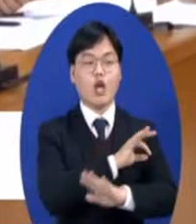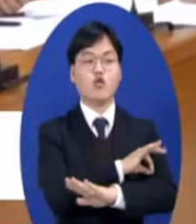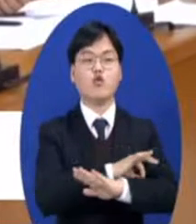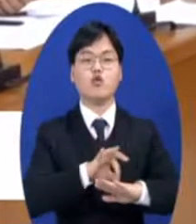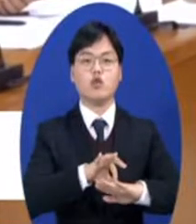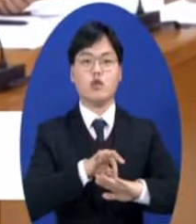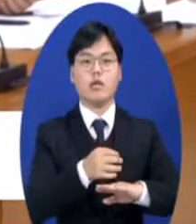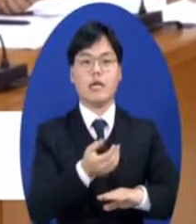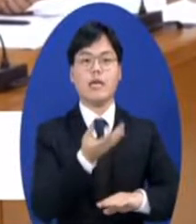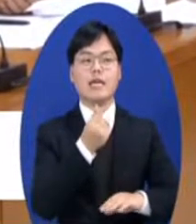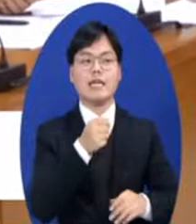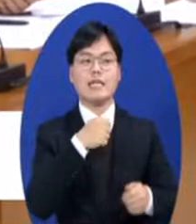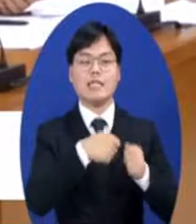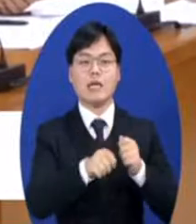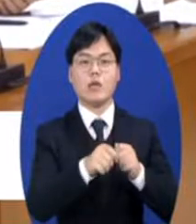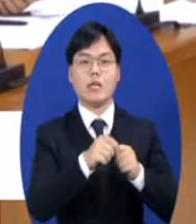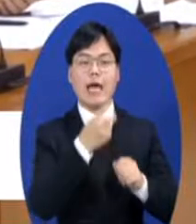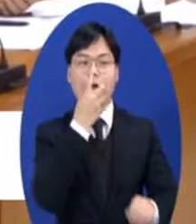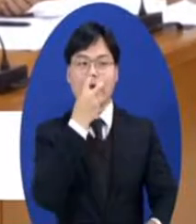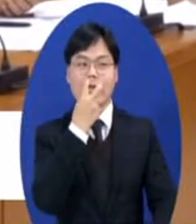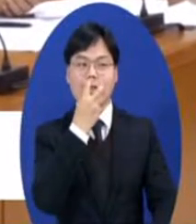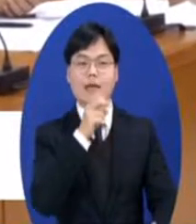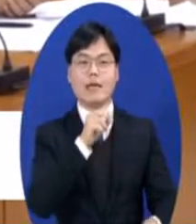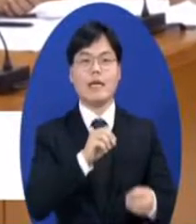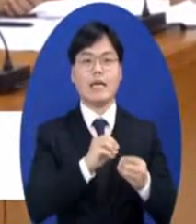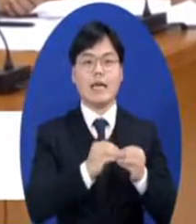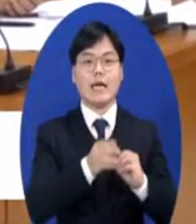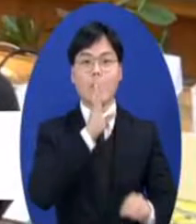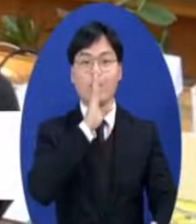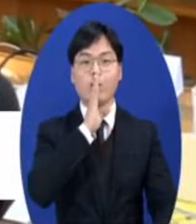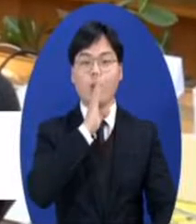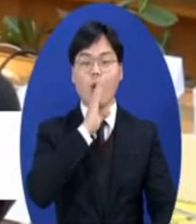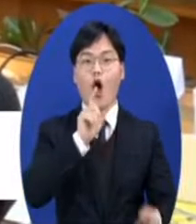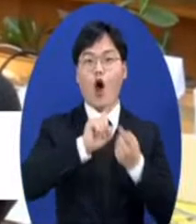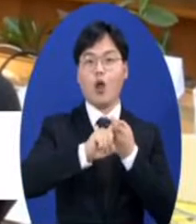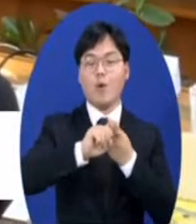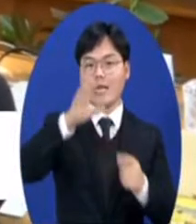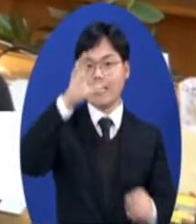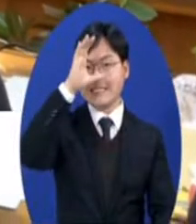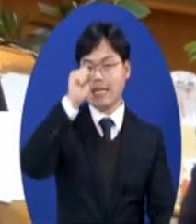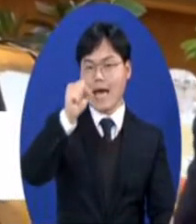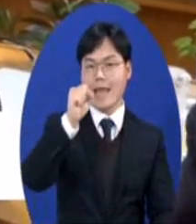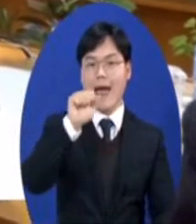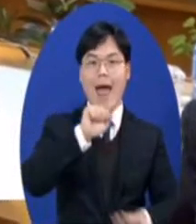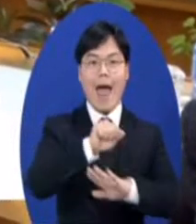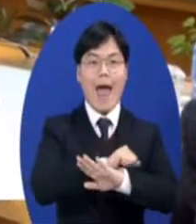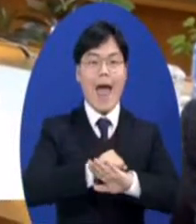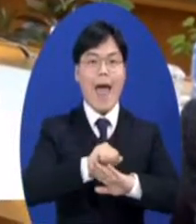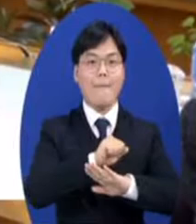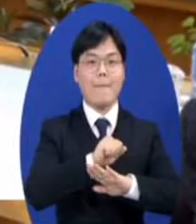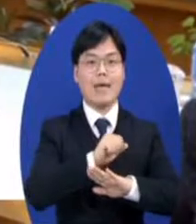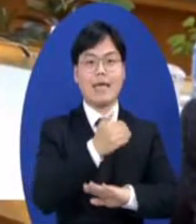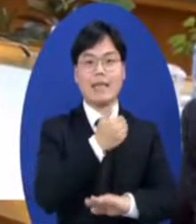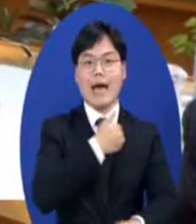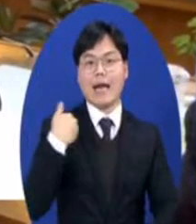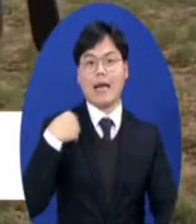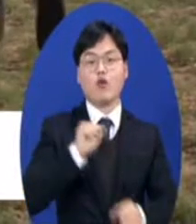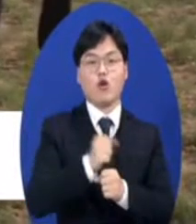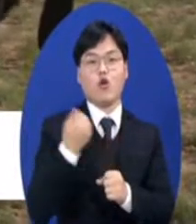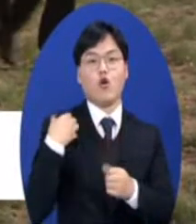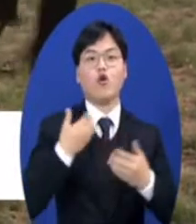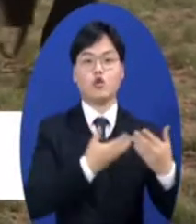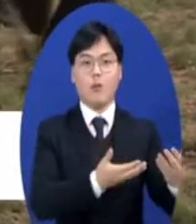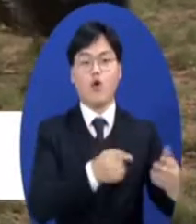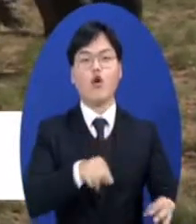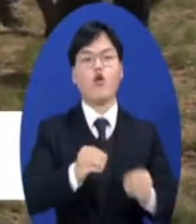хөрөнгө оруулалт, санхүүжилт, зарцуулалтанд хяналт шалгалт хийх зэргийг холбогдох сайд агентлаг болон аймагуудын засаг дарга нарт даалгасан байна.